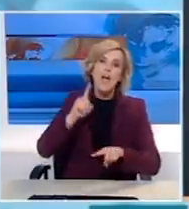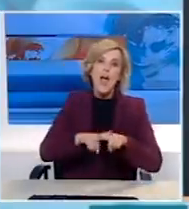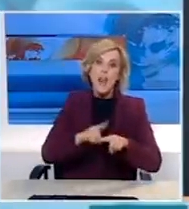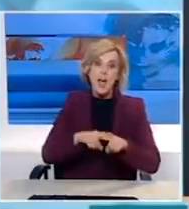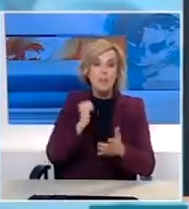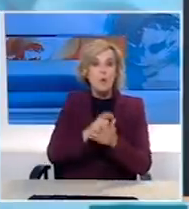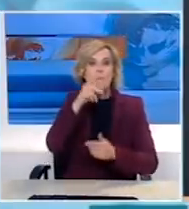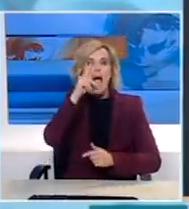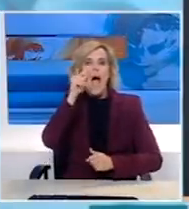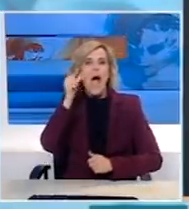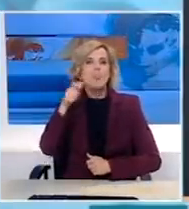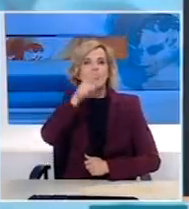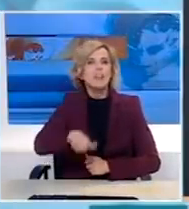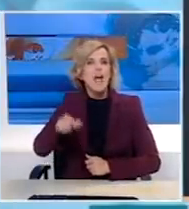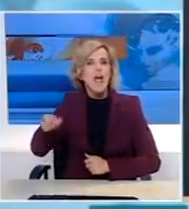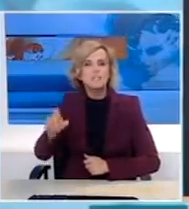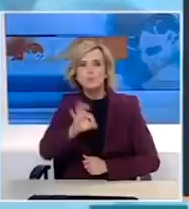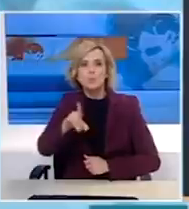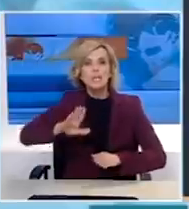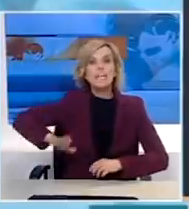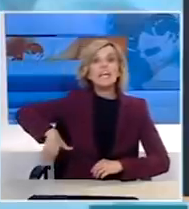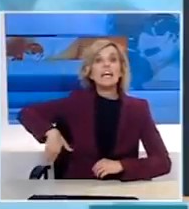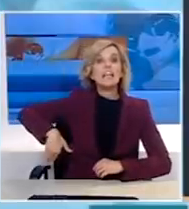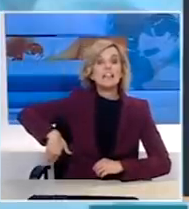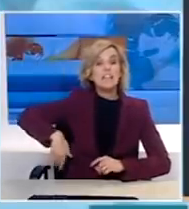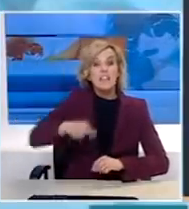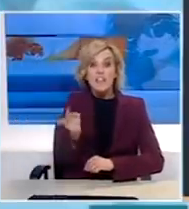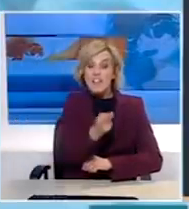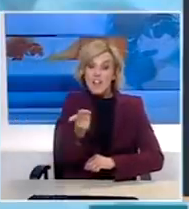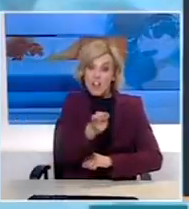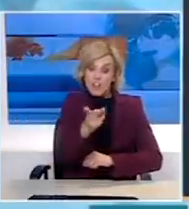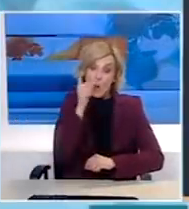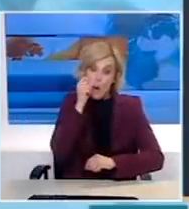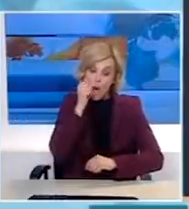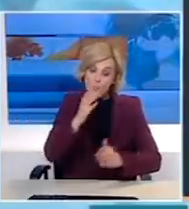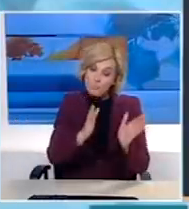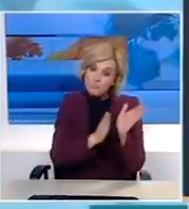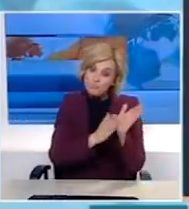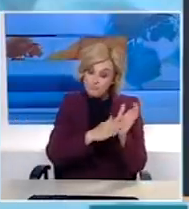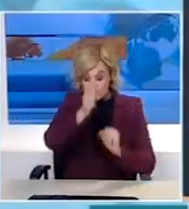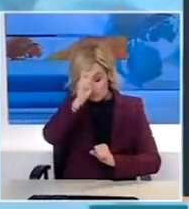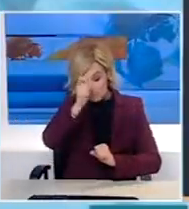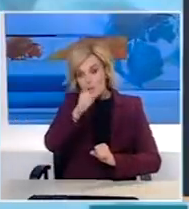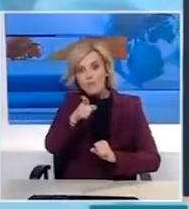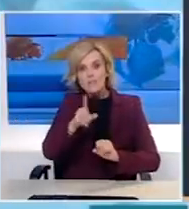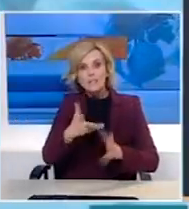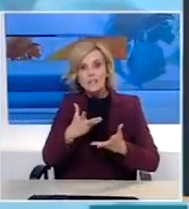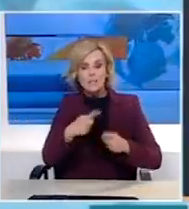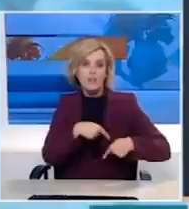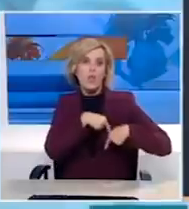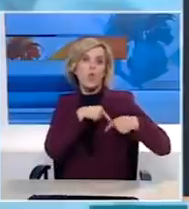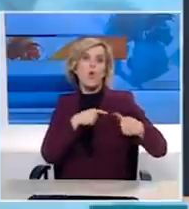που παρακινημένοι από τη δικιά τους αγάπη για τον άνθρωπο και όχι από τα δικά μου λόγια όπως αυτοί ισχυρίζονται, αποφάσισαν να δωρήσουν μόσχευμα